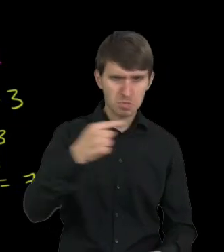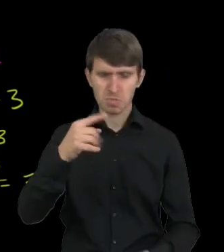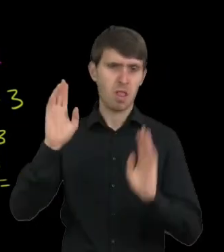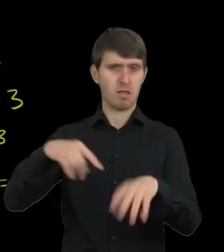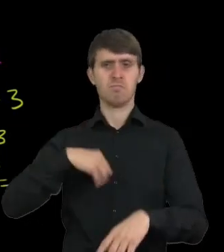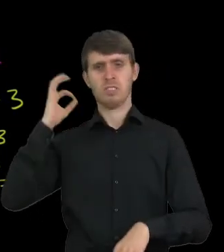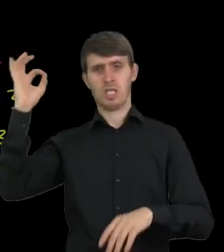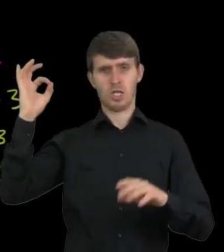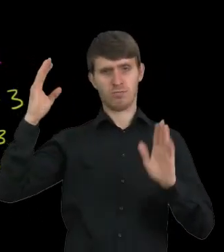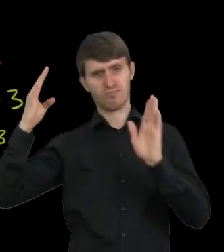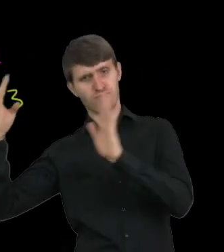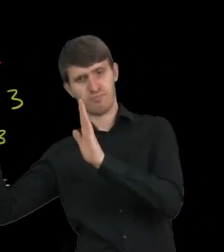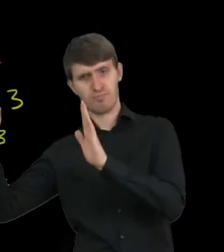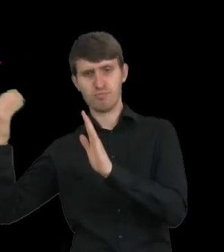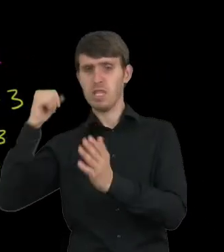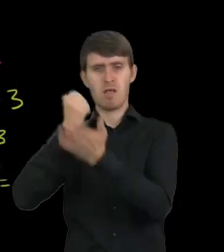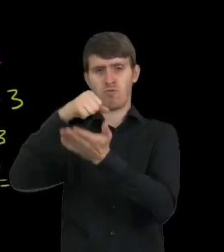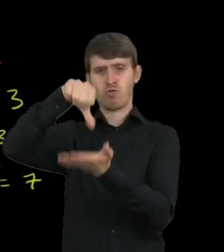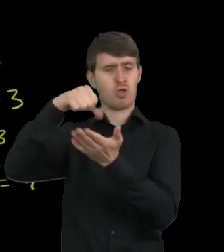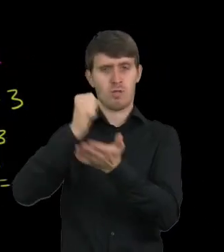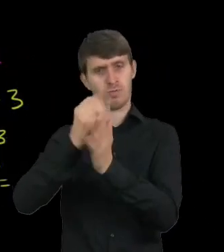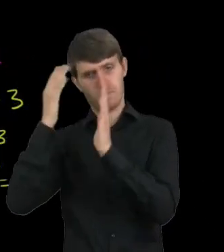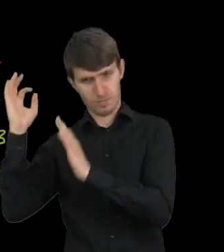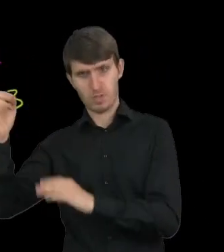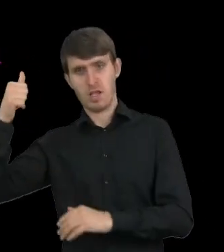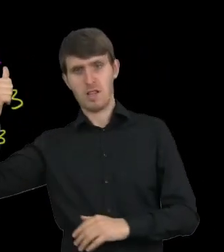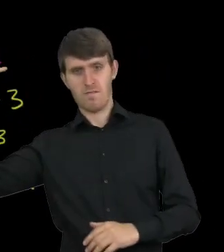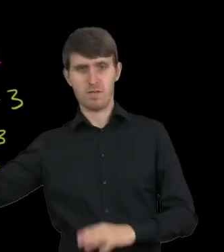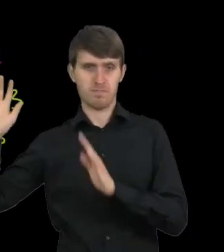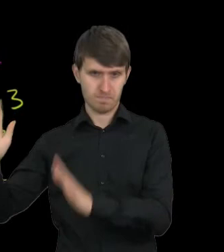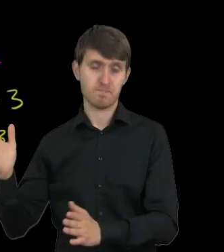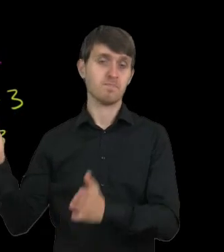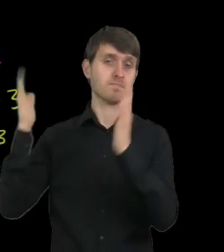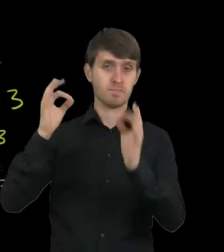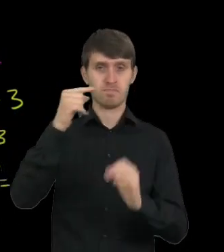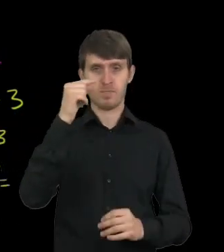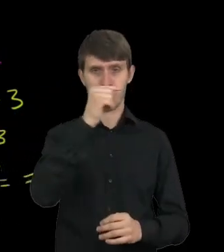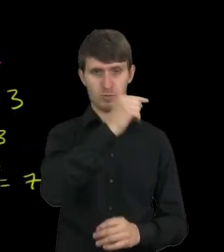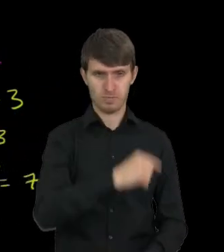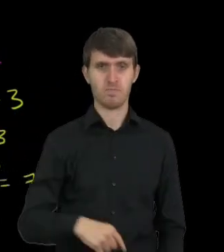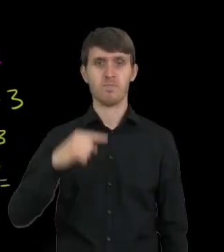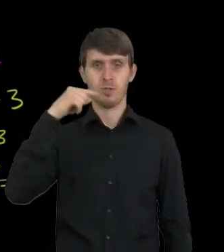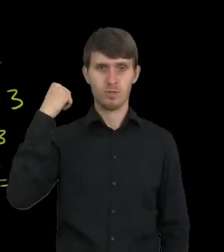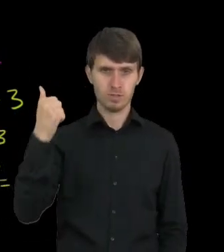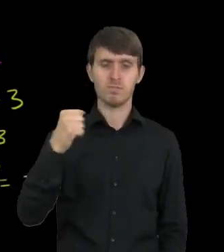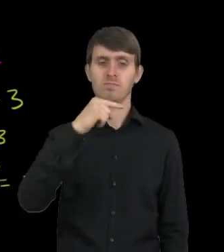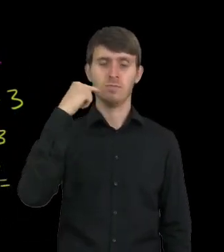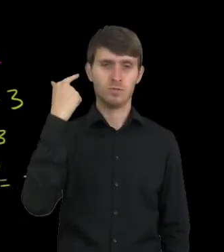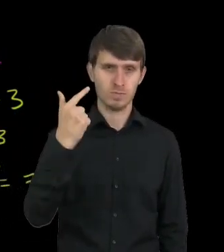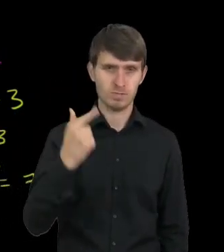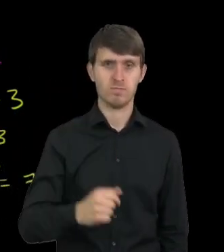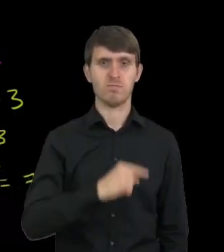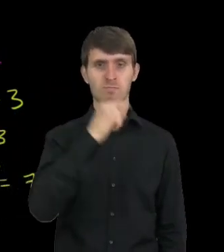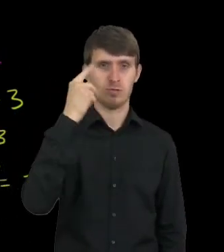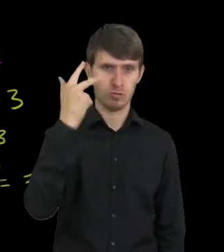Mamy same liczby ujemne, więc 0 postawię tutaj. 1 i 2, teraz ujemne.